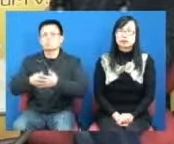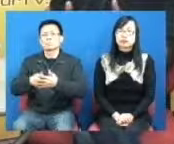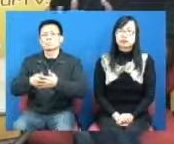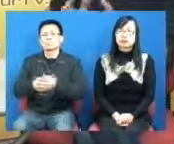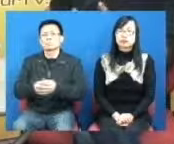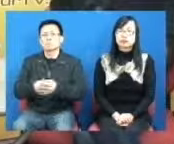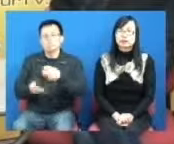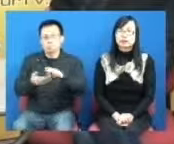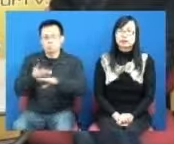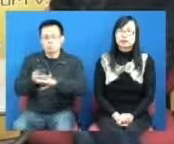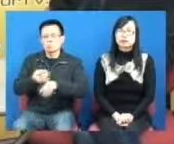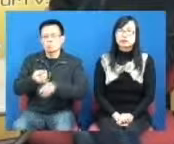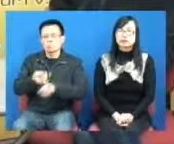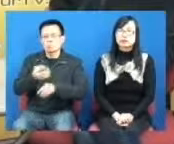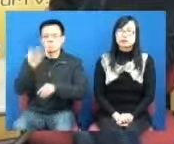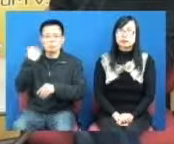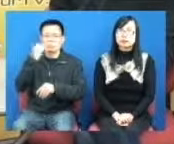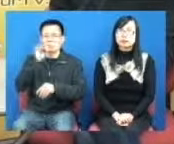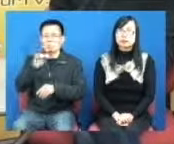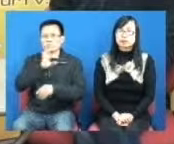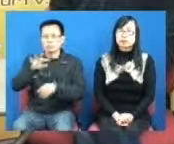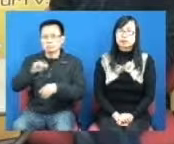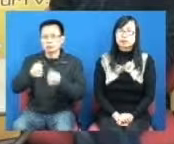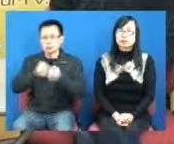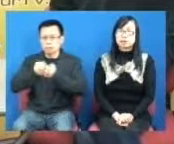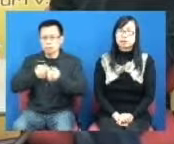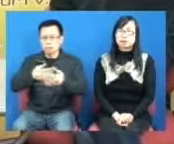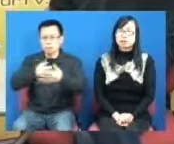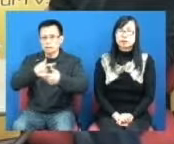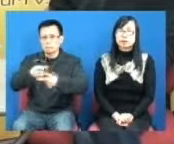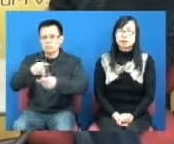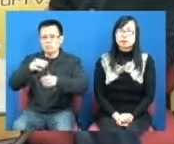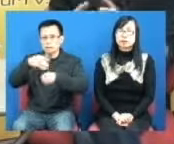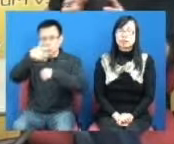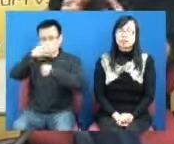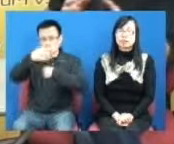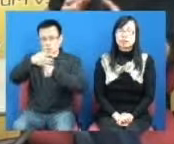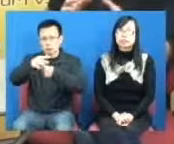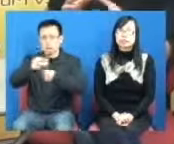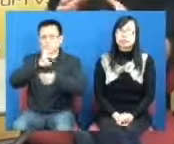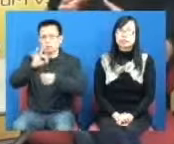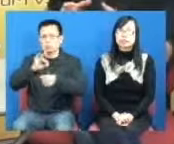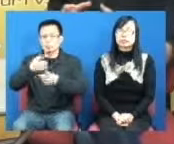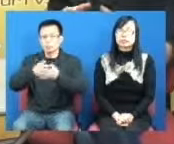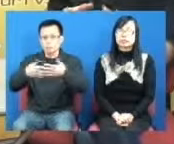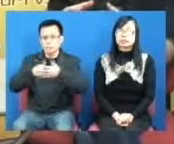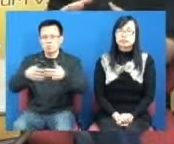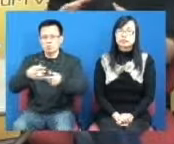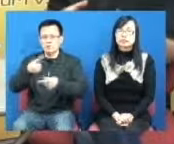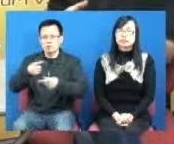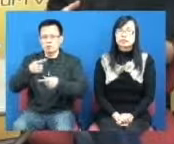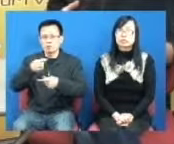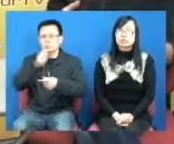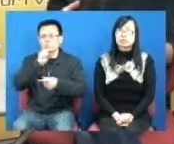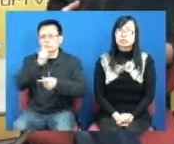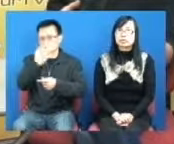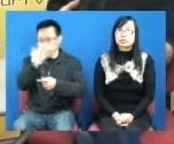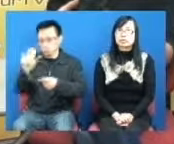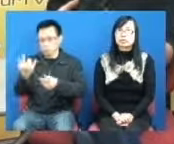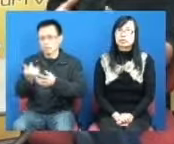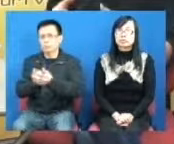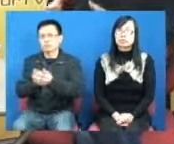沒有衝突之餘我們看到其他國家在行的退休制度其實是幾樣東西可能大家有時會聽